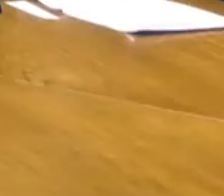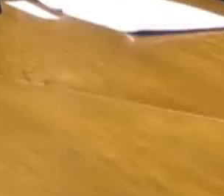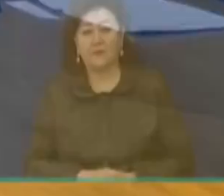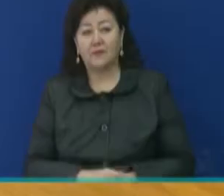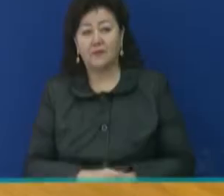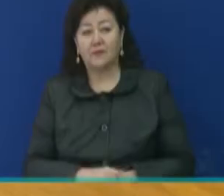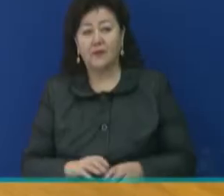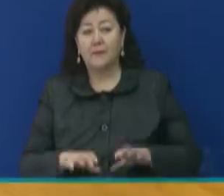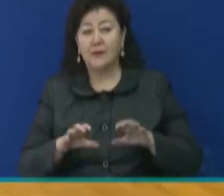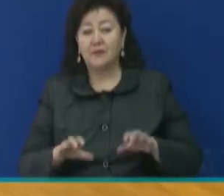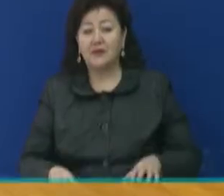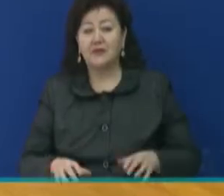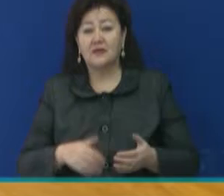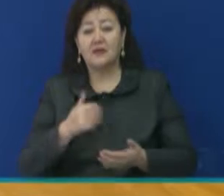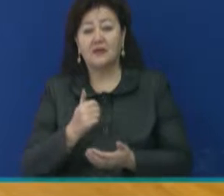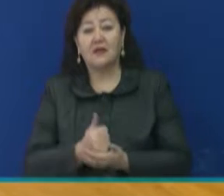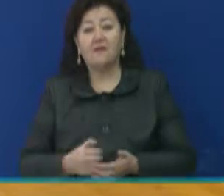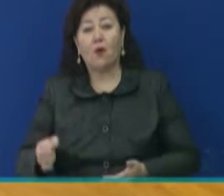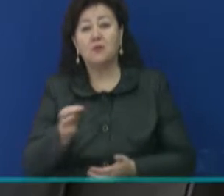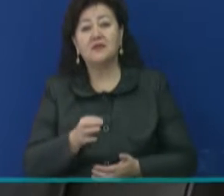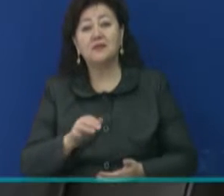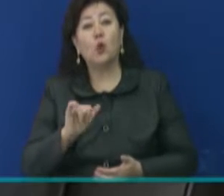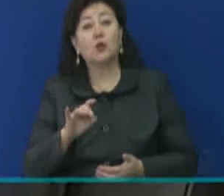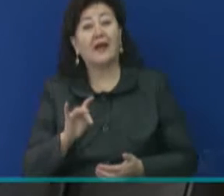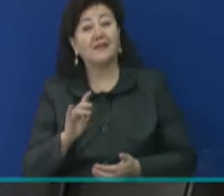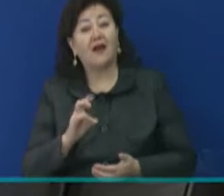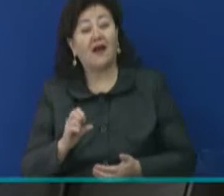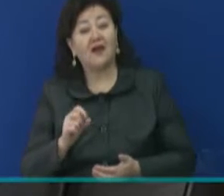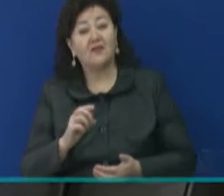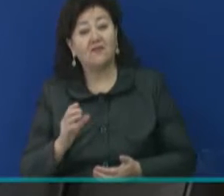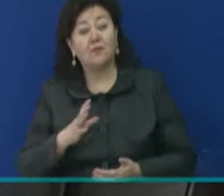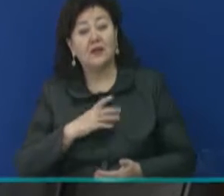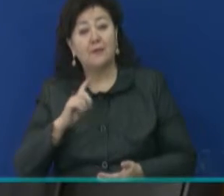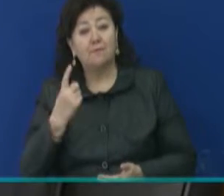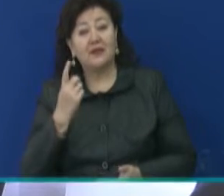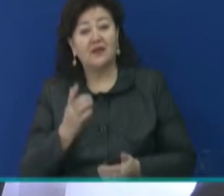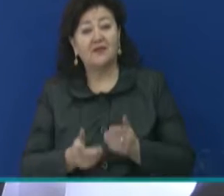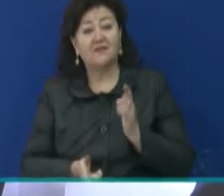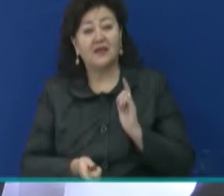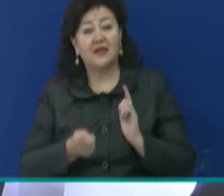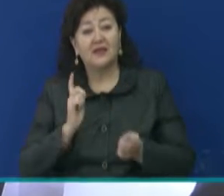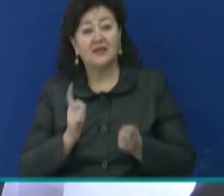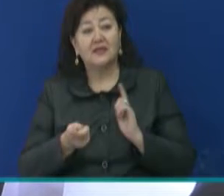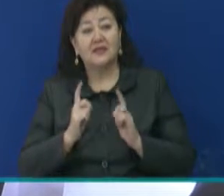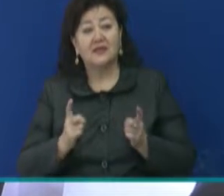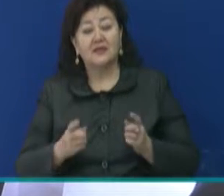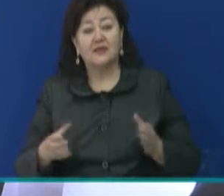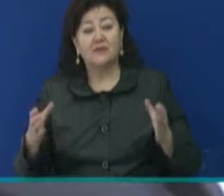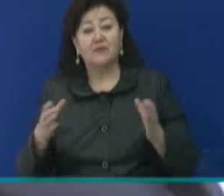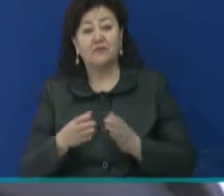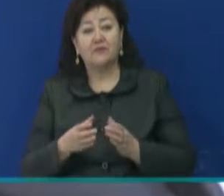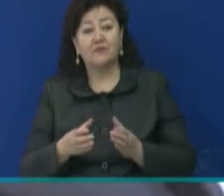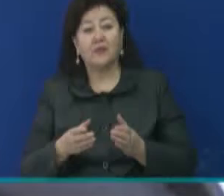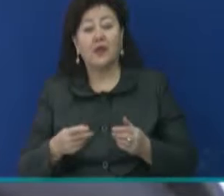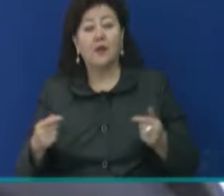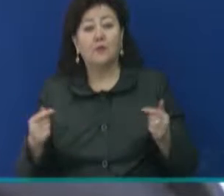под председательством Акима области Нурлана уронхаева состоялась первое заседание межведомственной комиссии по противодействию